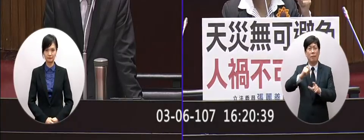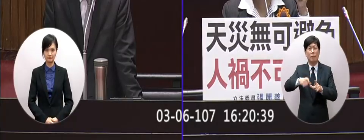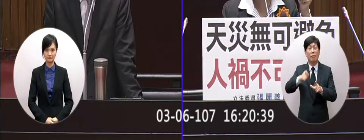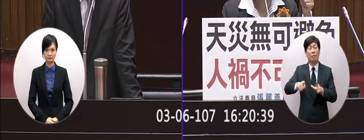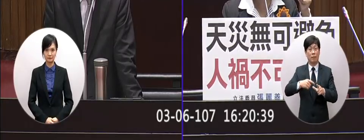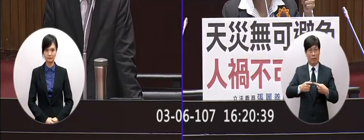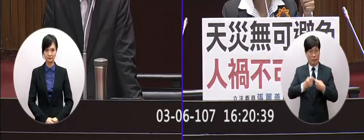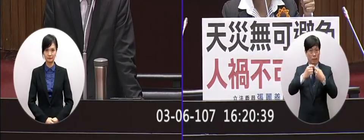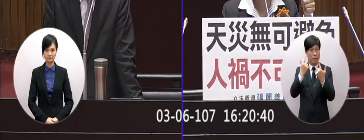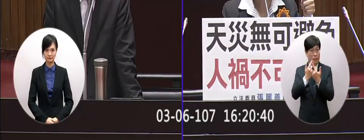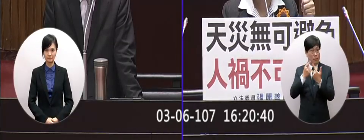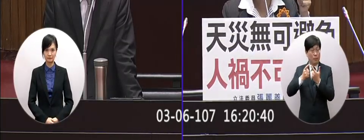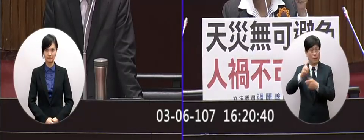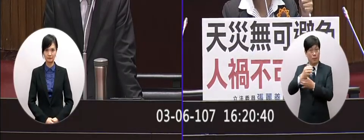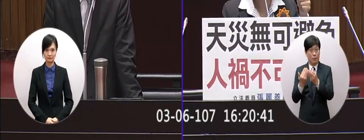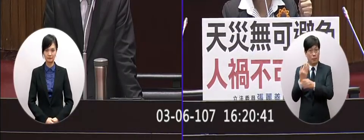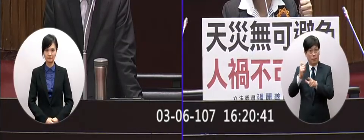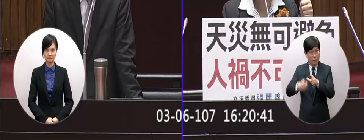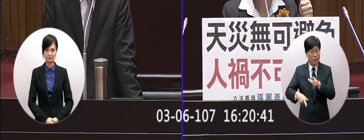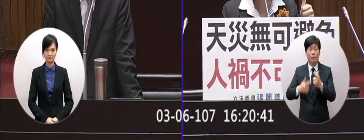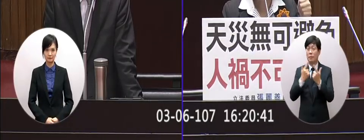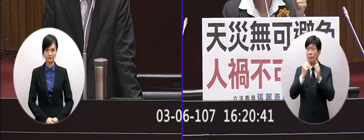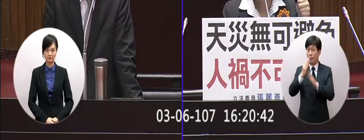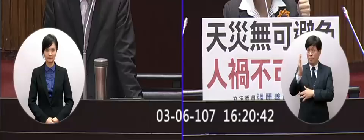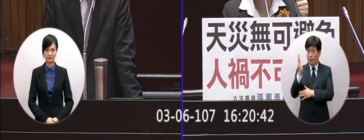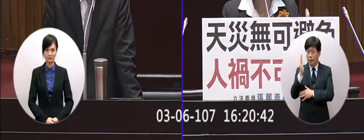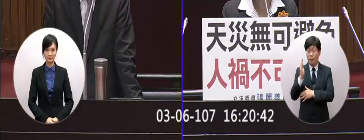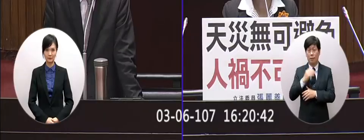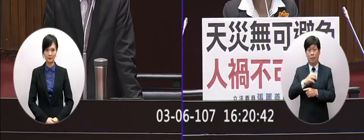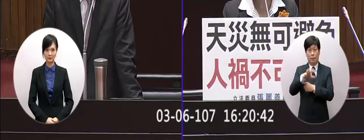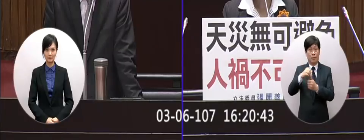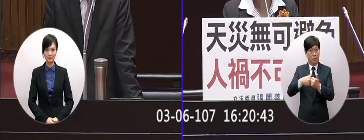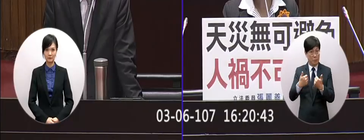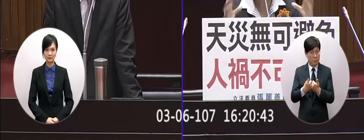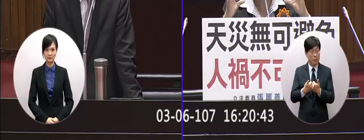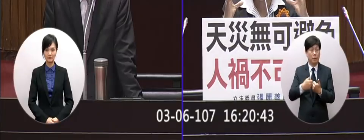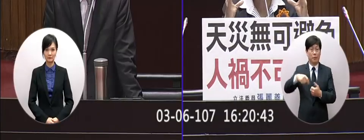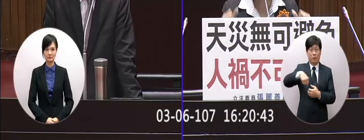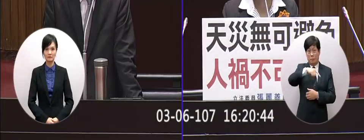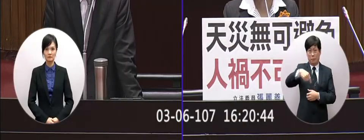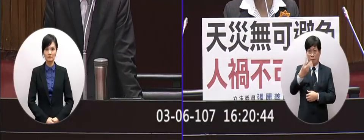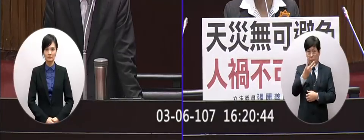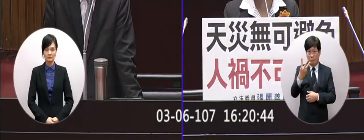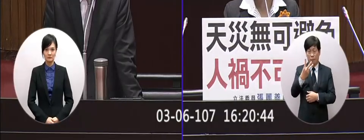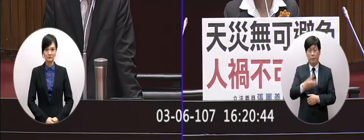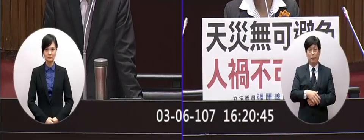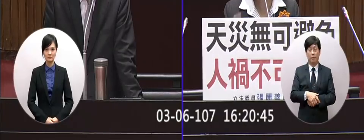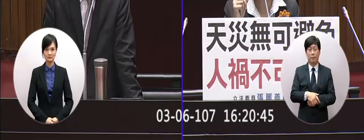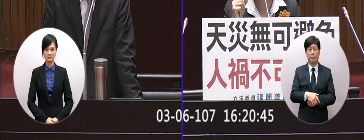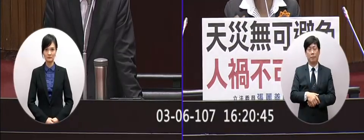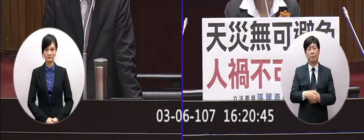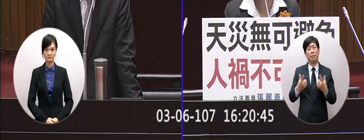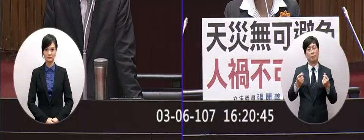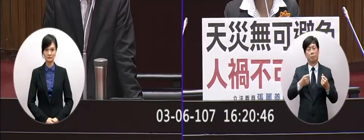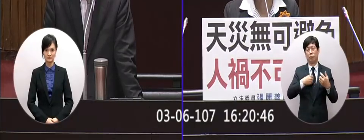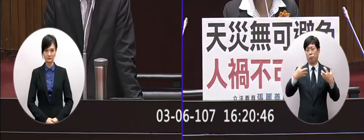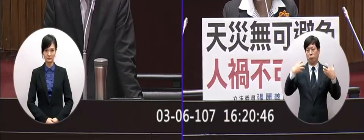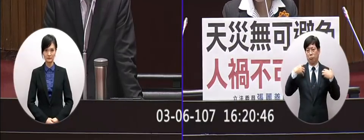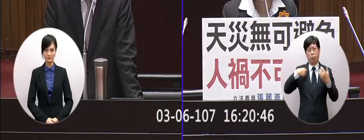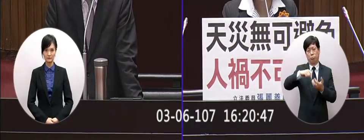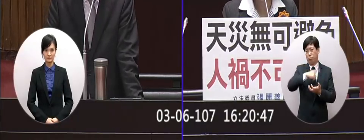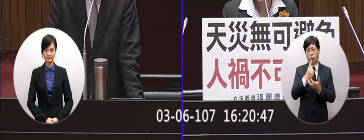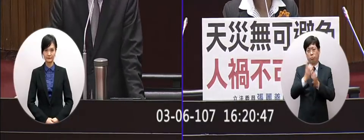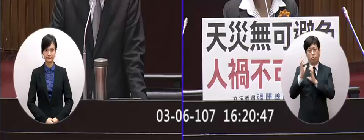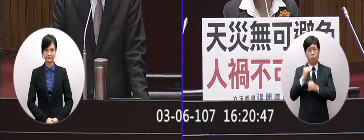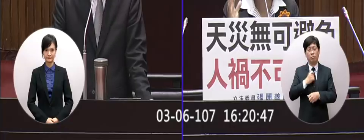一，台北龙山公司、台北市政府、农委会这三个单位啊，拢总爱负起全部